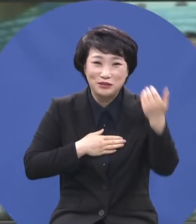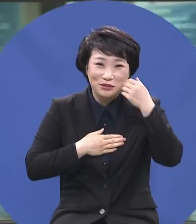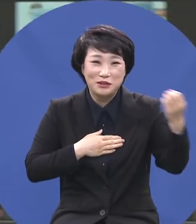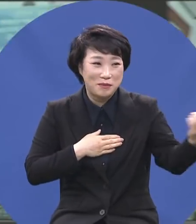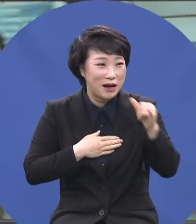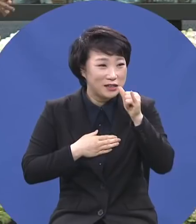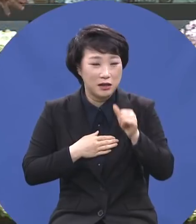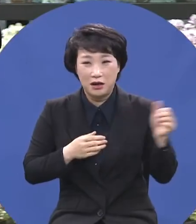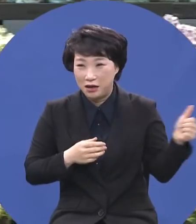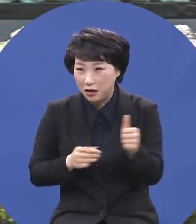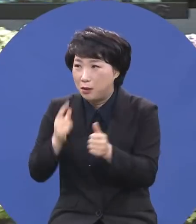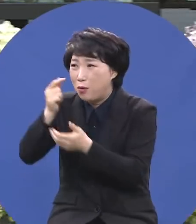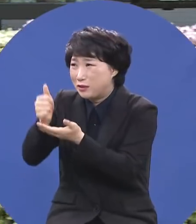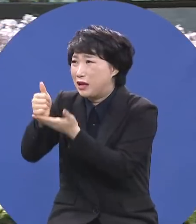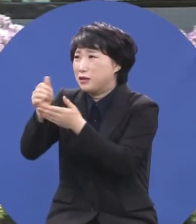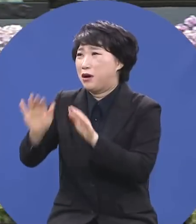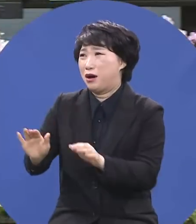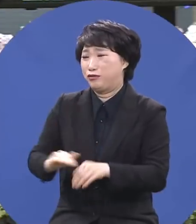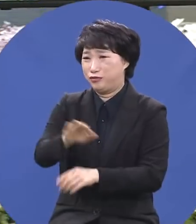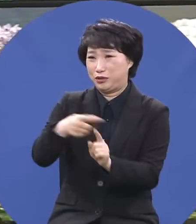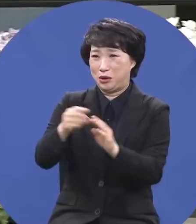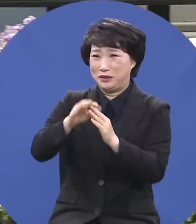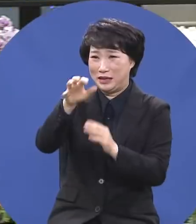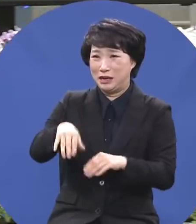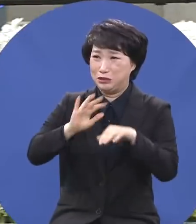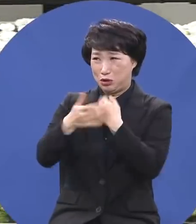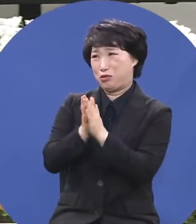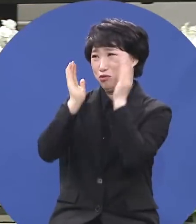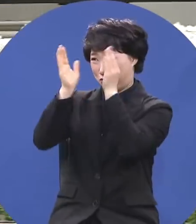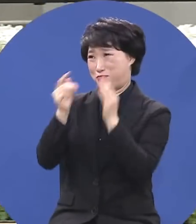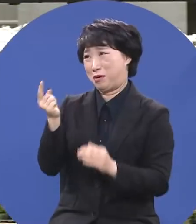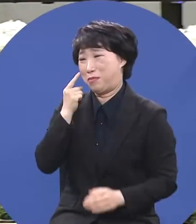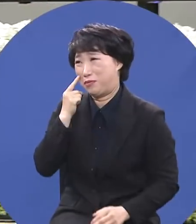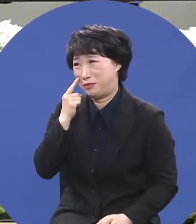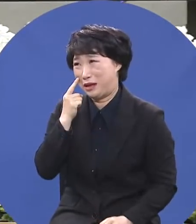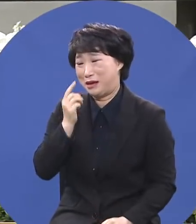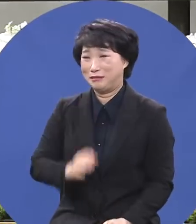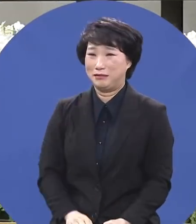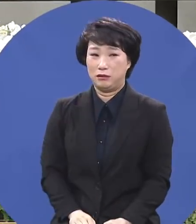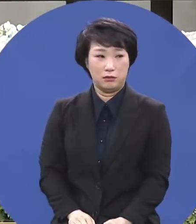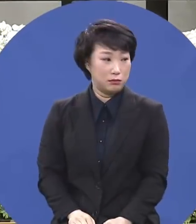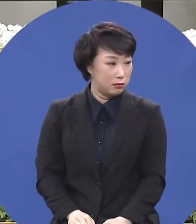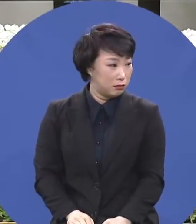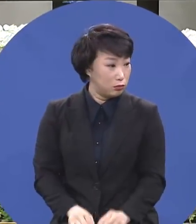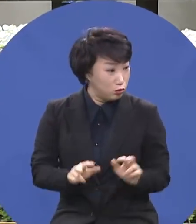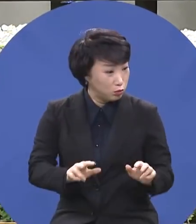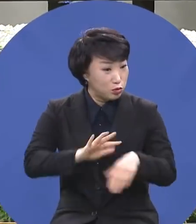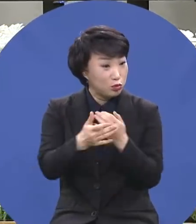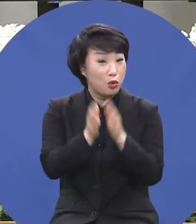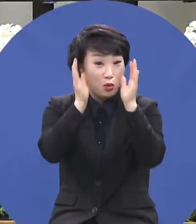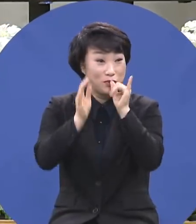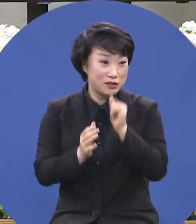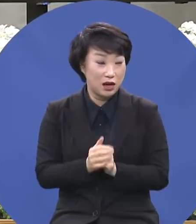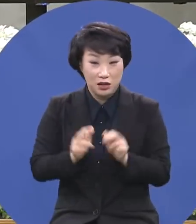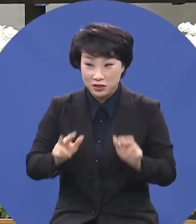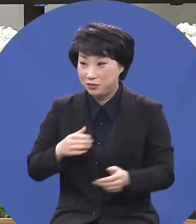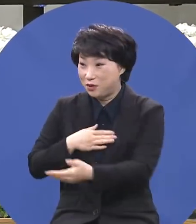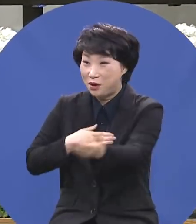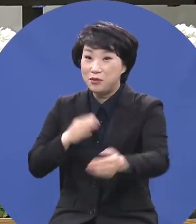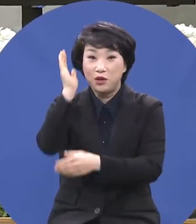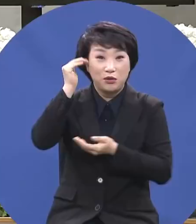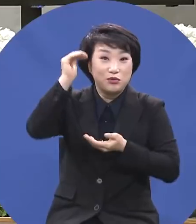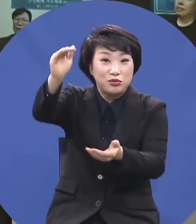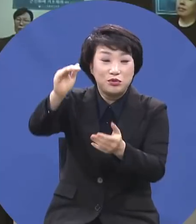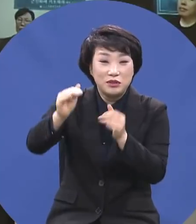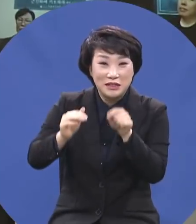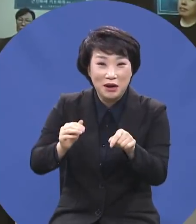있었어요. 목사님, 우리 교회도 성경 공부하시죠? 성경 공부하잖아요, 우리 교회. 지금 여러분이 설교 듣는